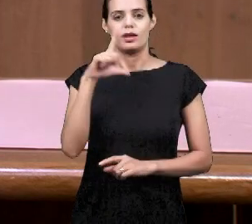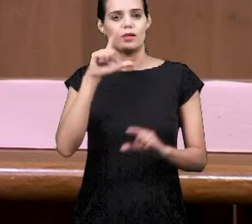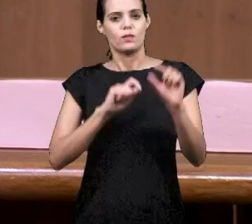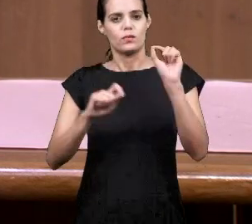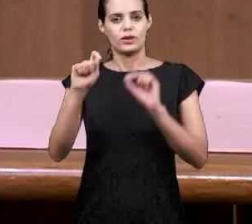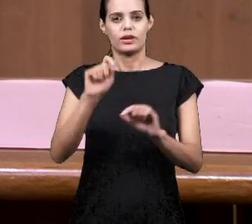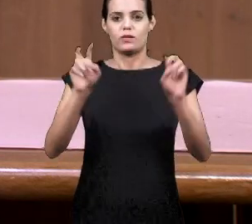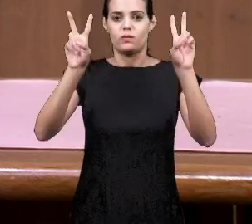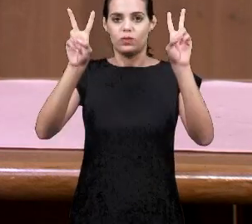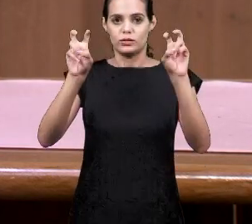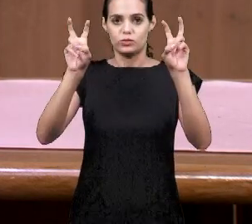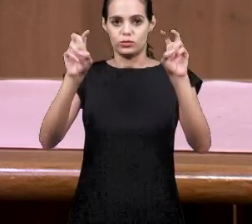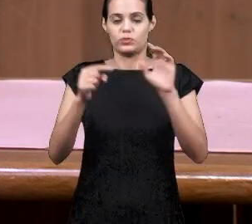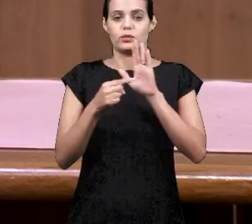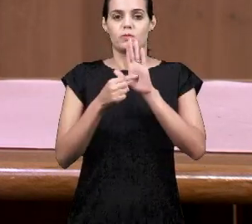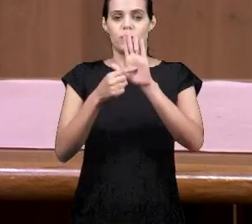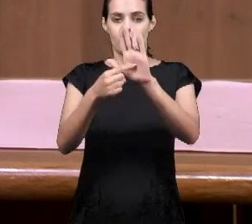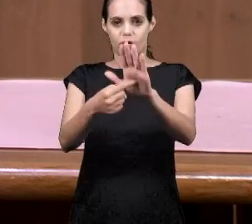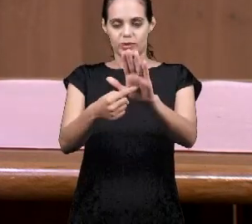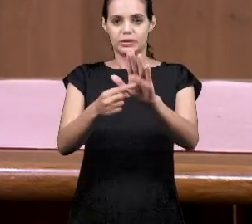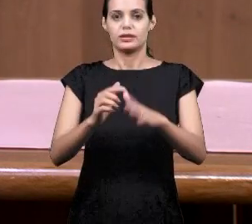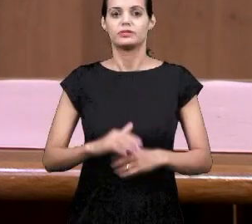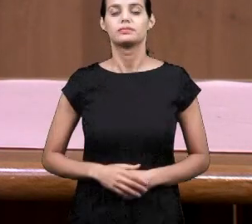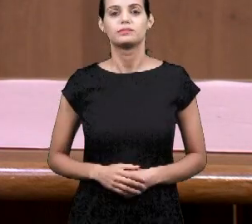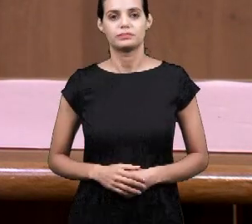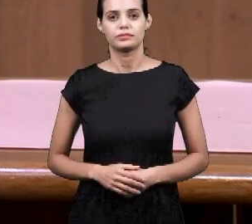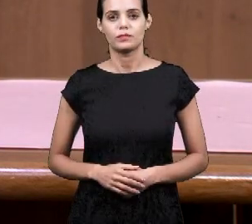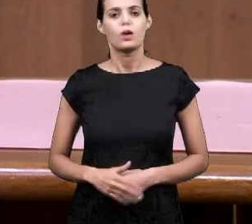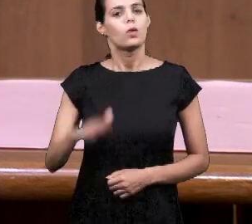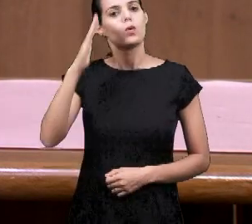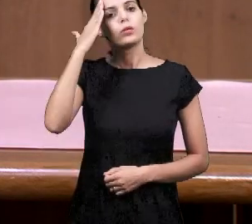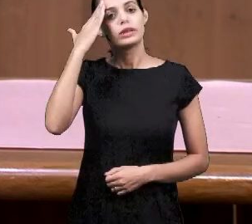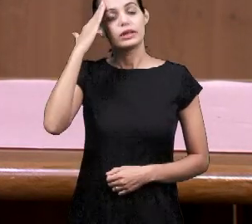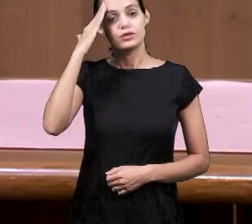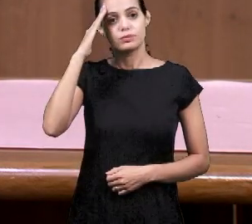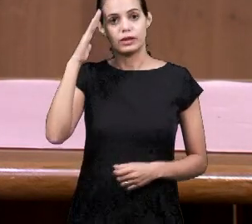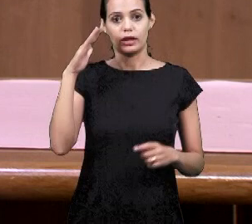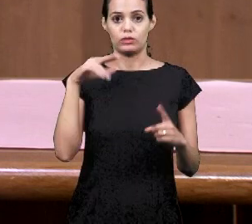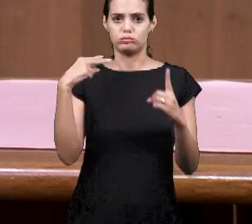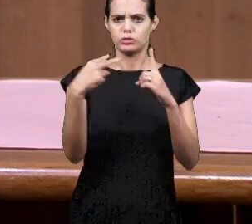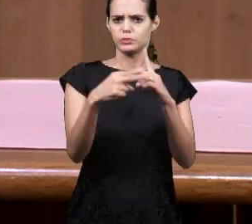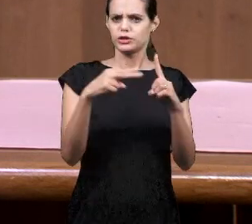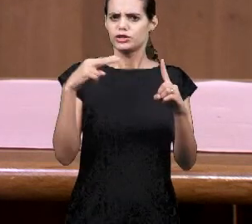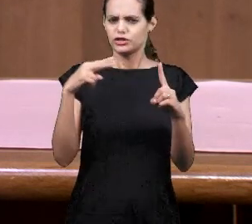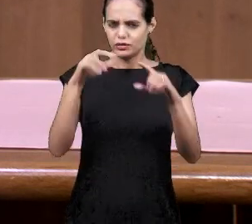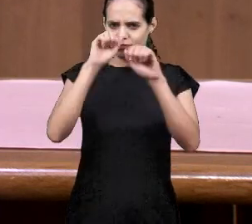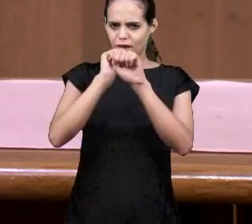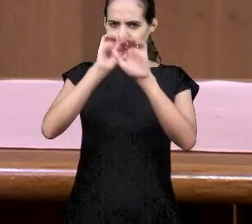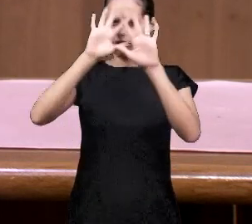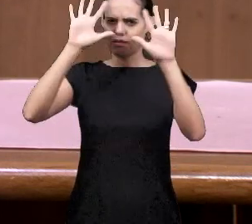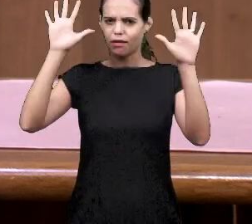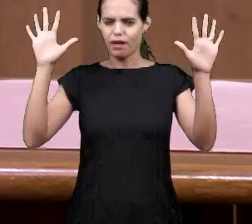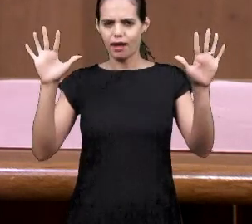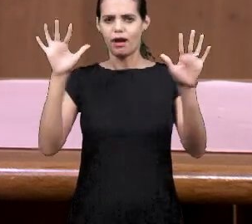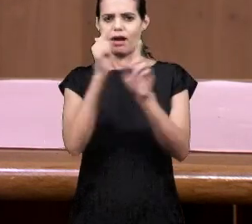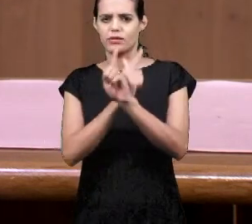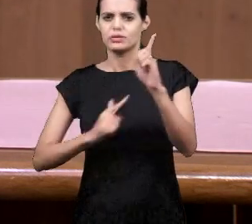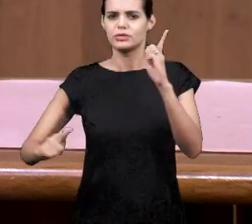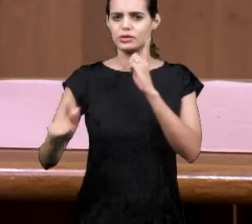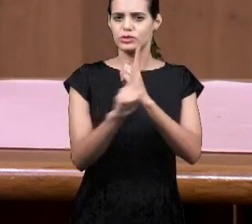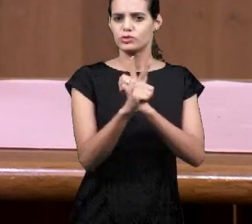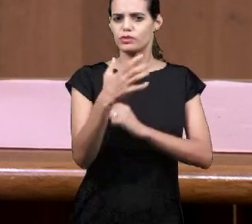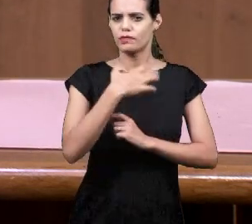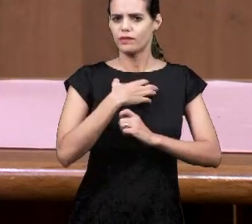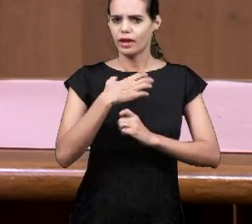annonçant l'évangile éternel, qui a une vision plus développée de la partie géographique, de détails